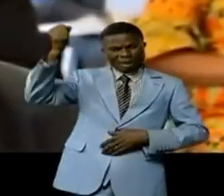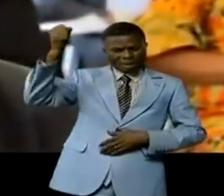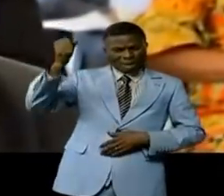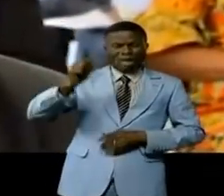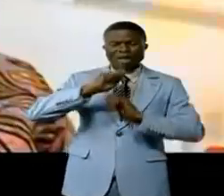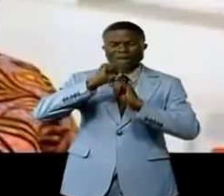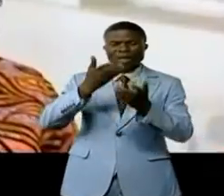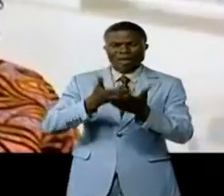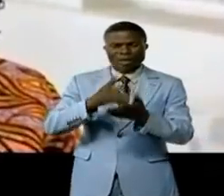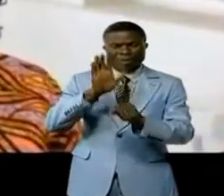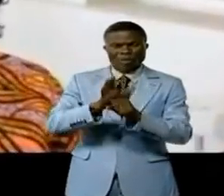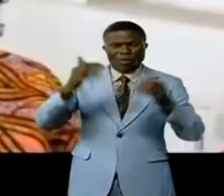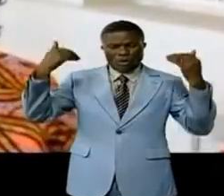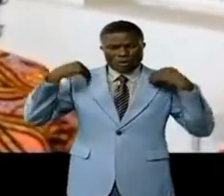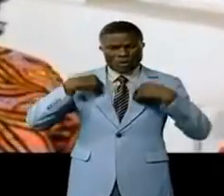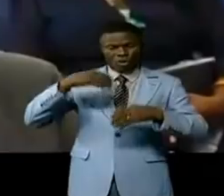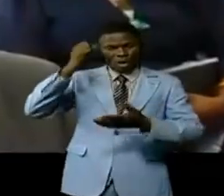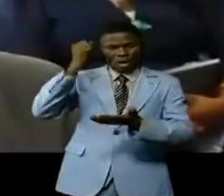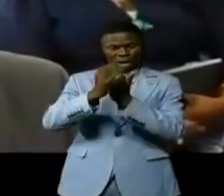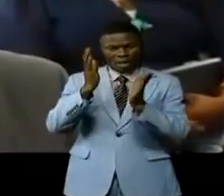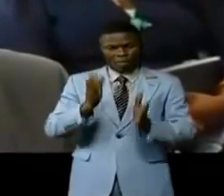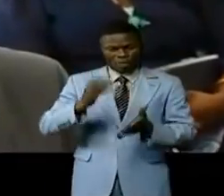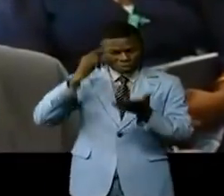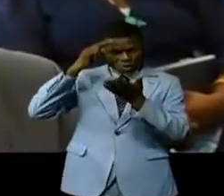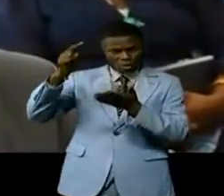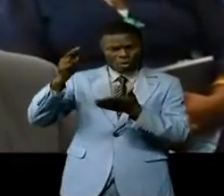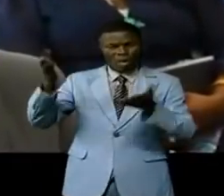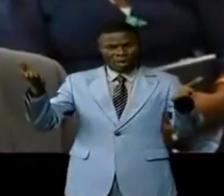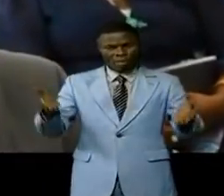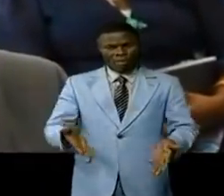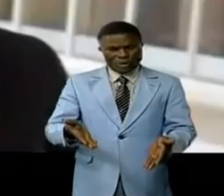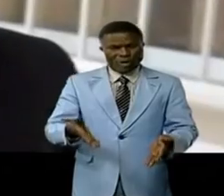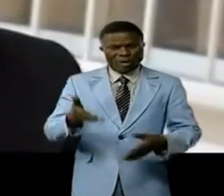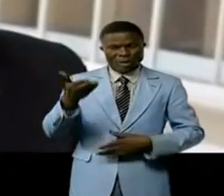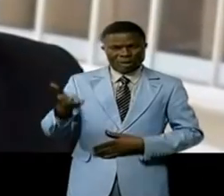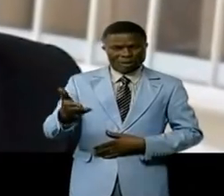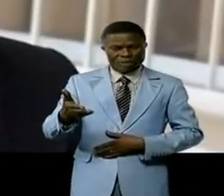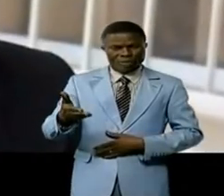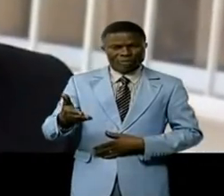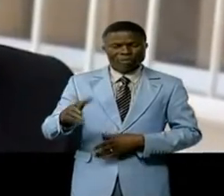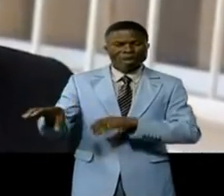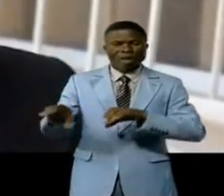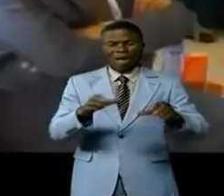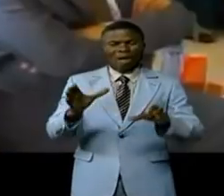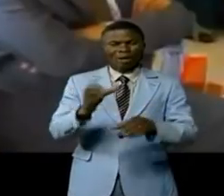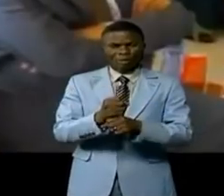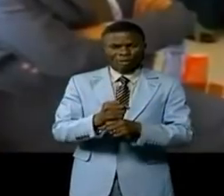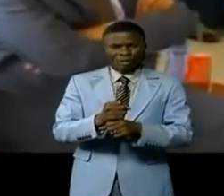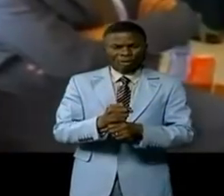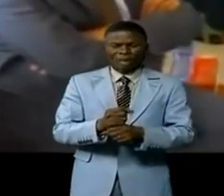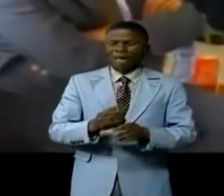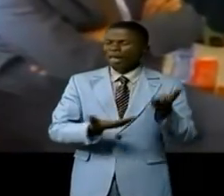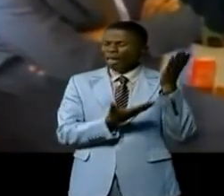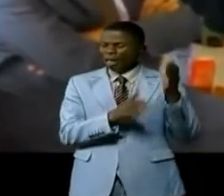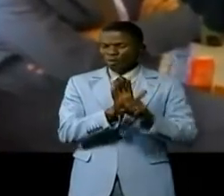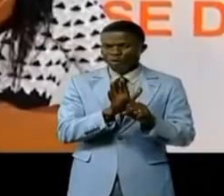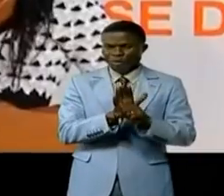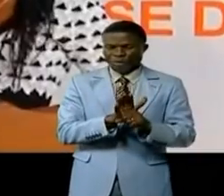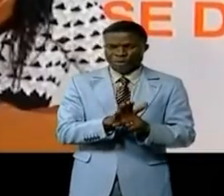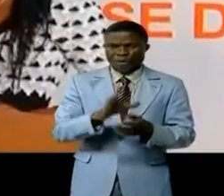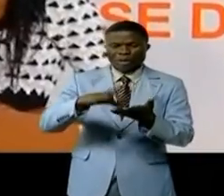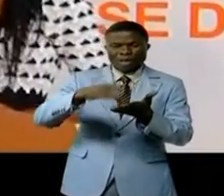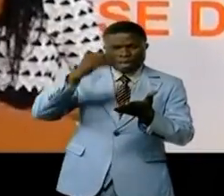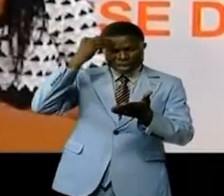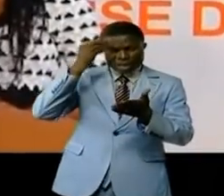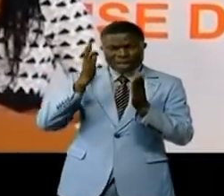bourse. Plusieurs autorités diplomatiques et académiques ont rehaussé de leur présence cette brève cérémonie, mais très significative. La plupart de ces